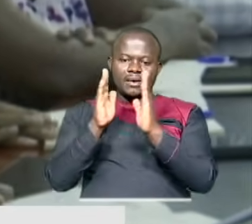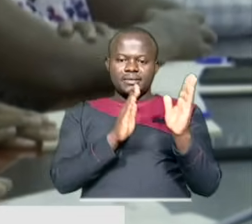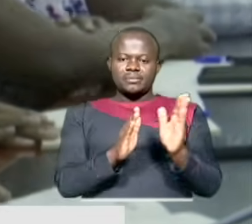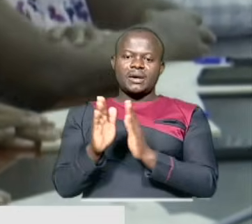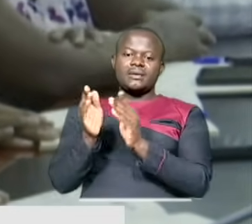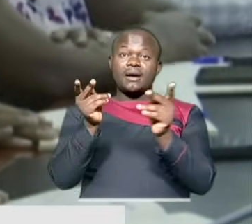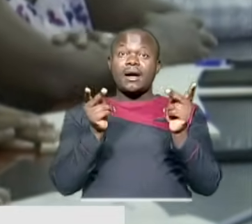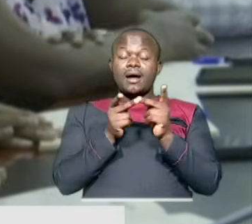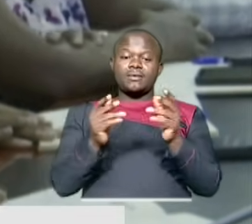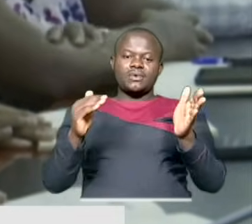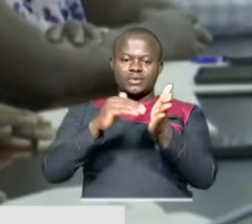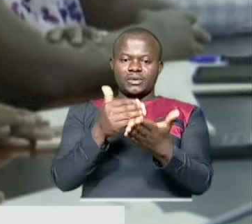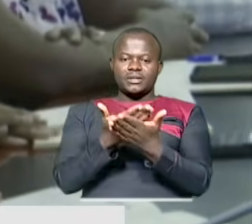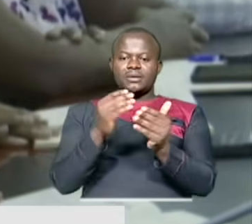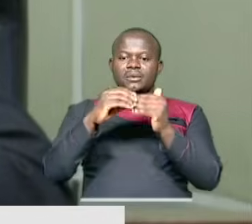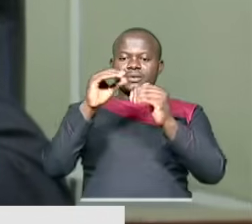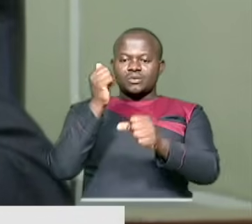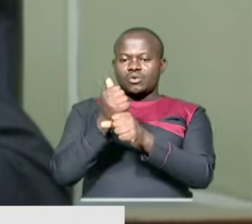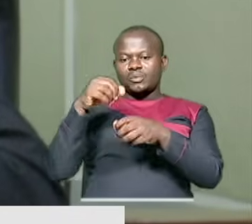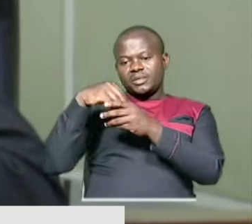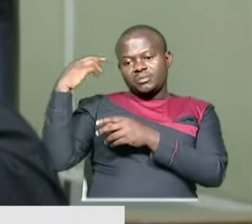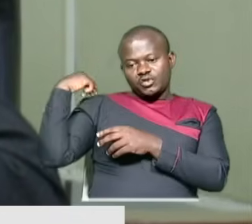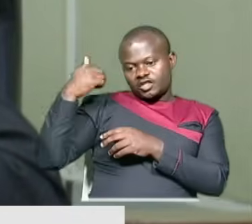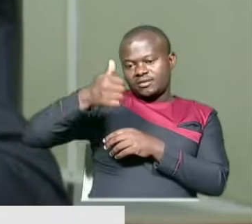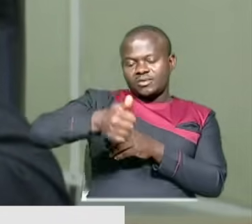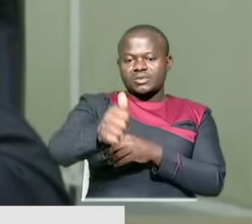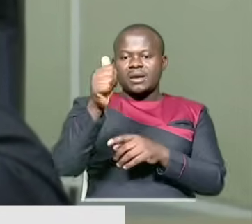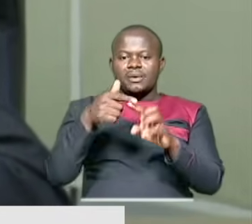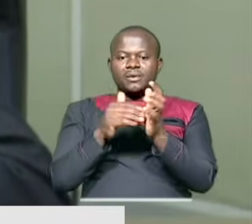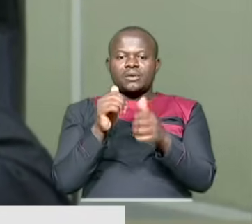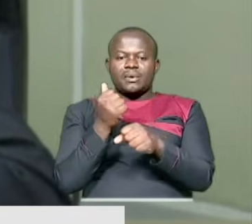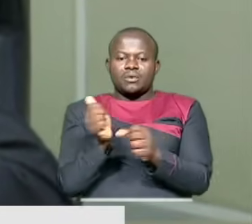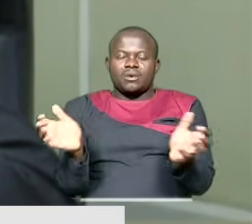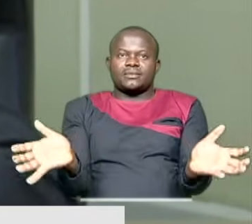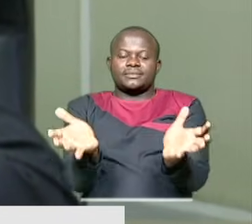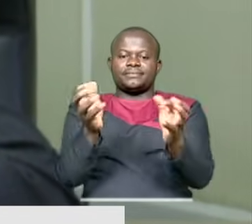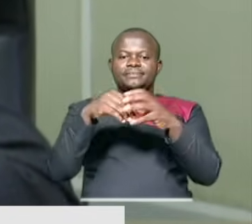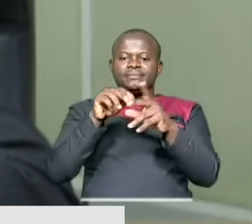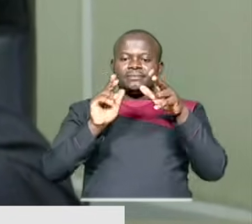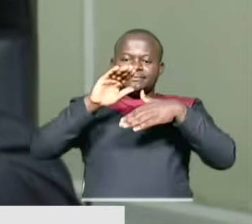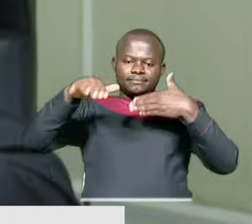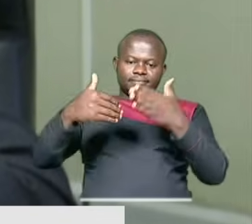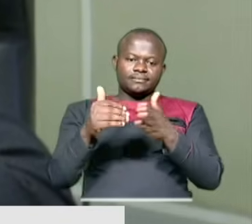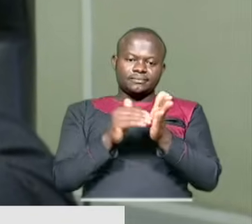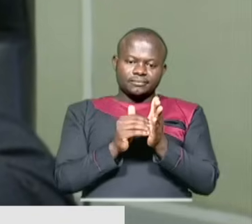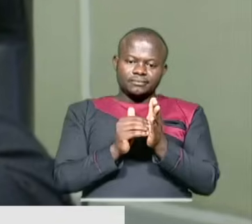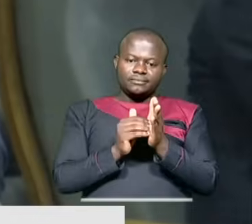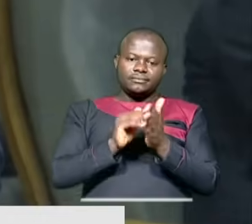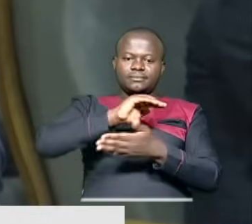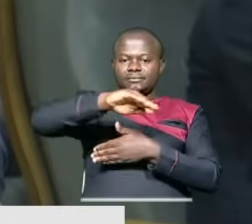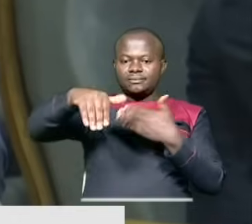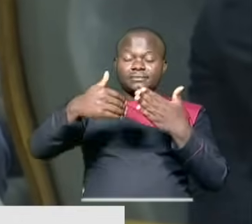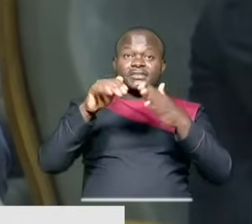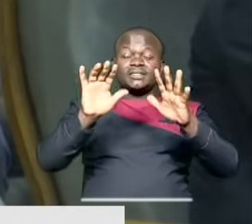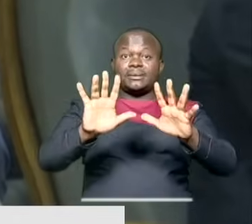Aha nanone yasabye abayobozi gukora ibiri mu nshingano zabo, banakora ubukangurambaga mu baturage ndetse abaturage nabo